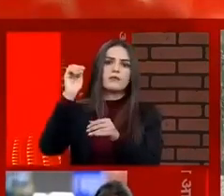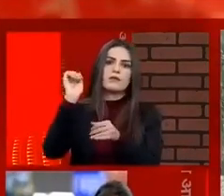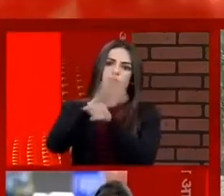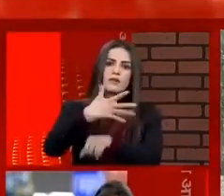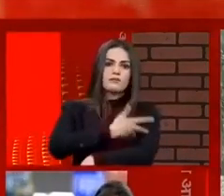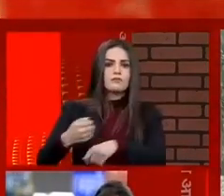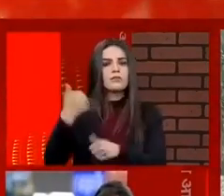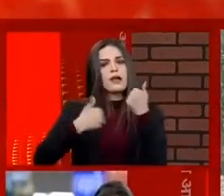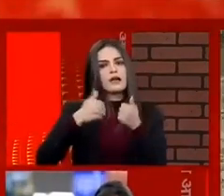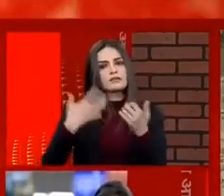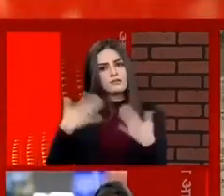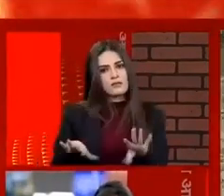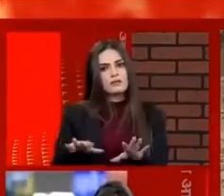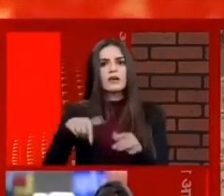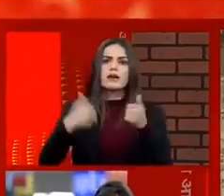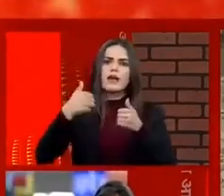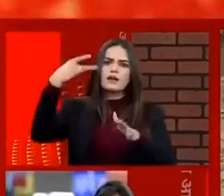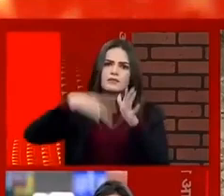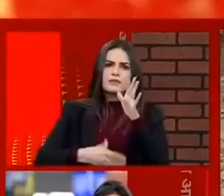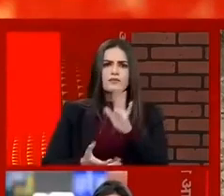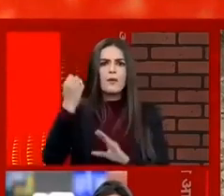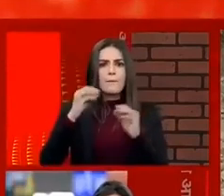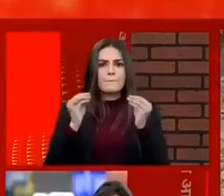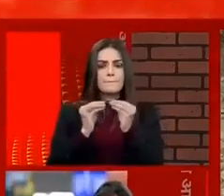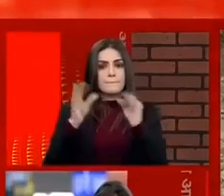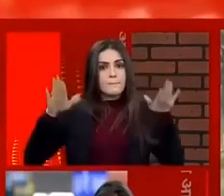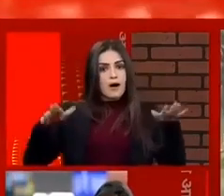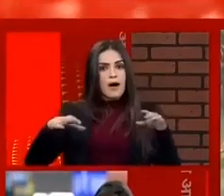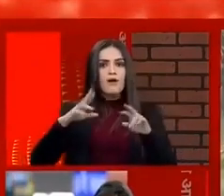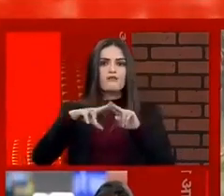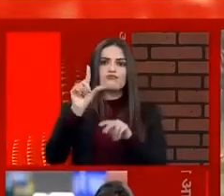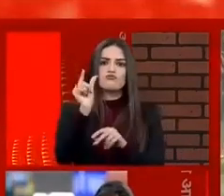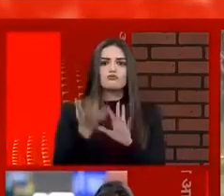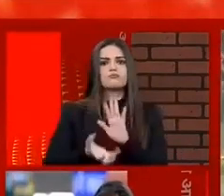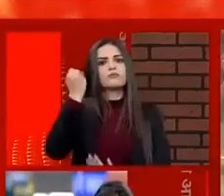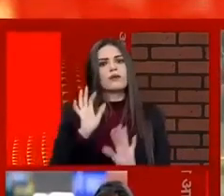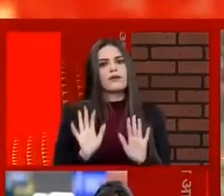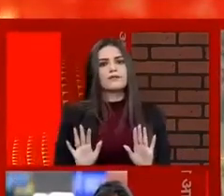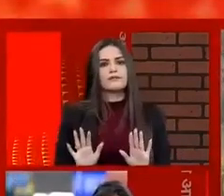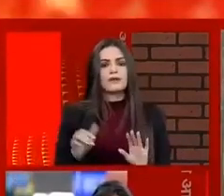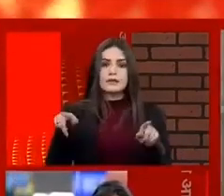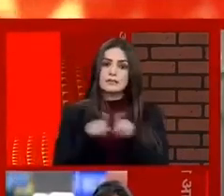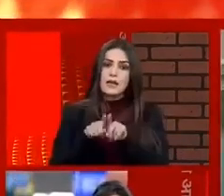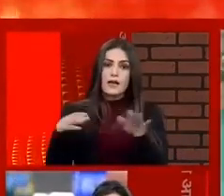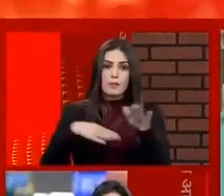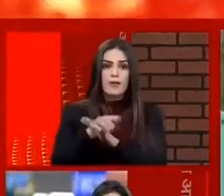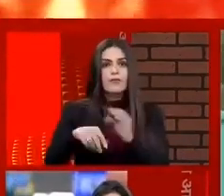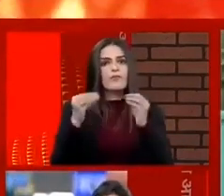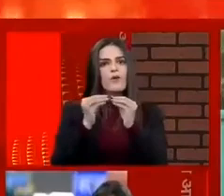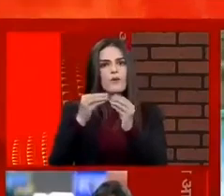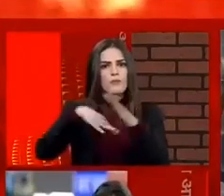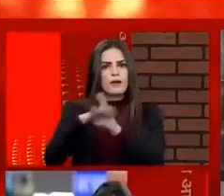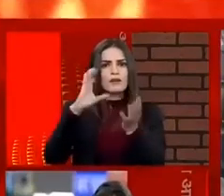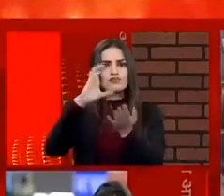लिए भेजे गए थे, उनमें बर्ड फ्लू होने की पुष्टि हुई है। इसी तरह मुंबई